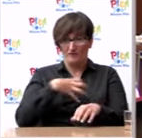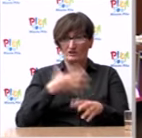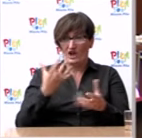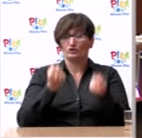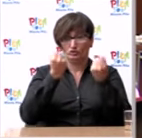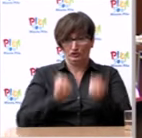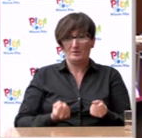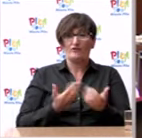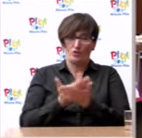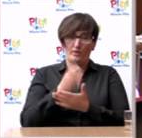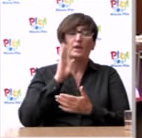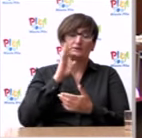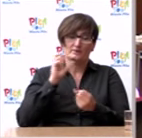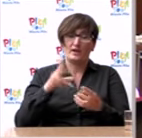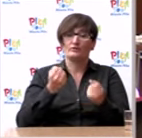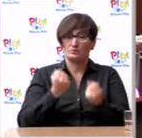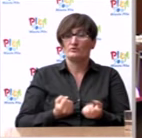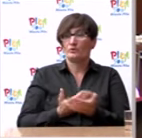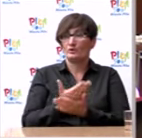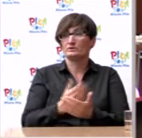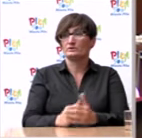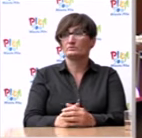jest. Podtrzymuje.